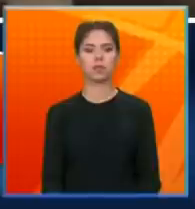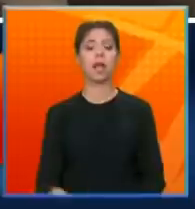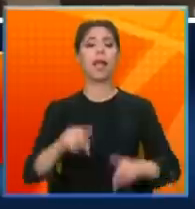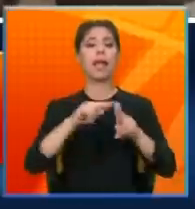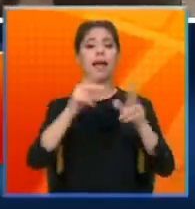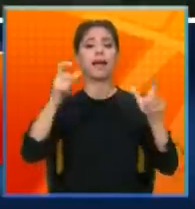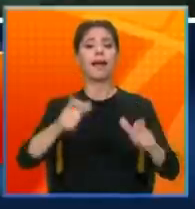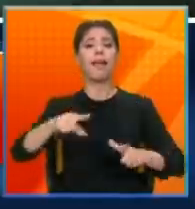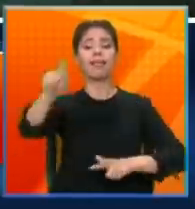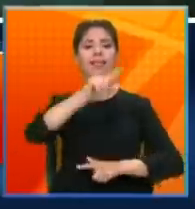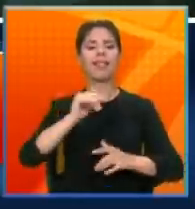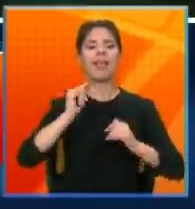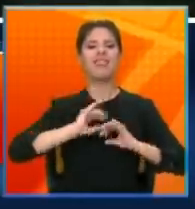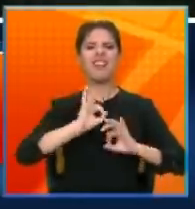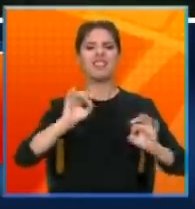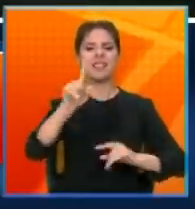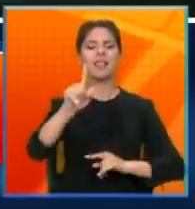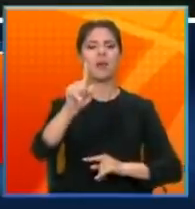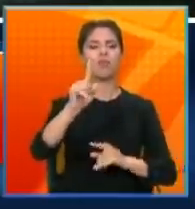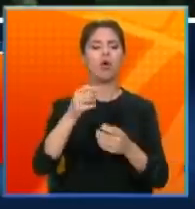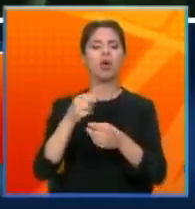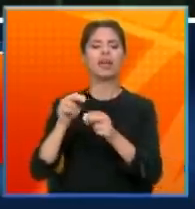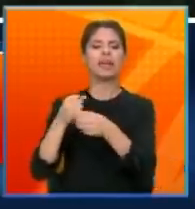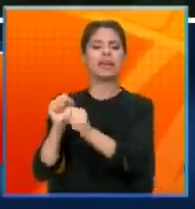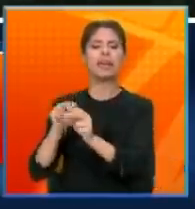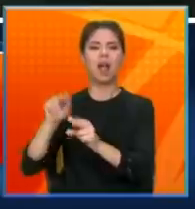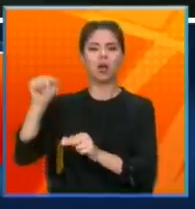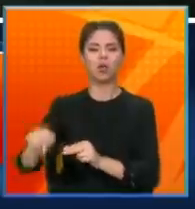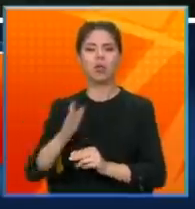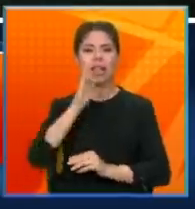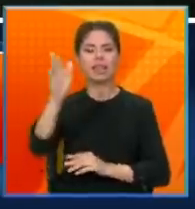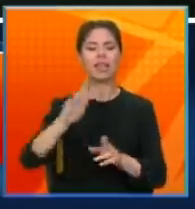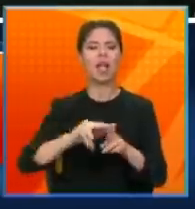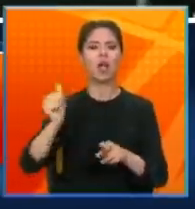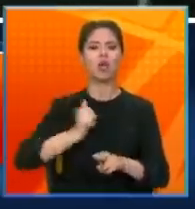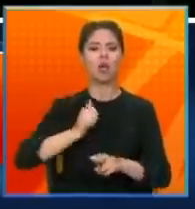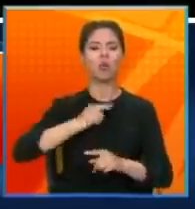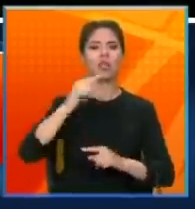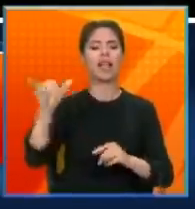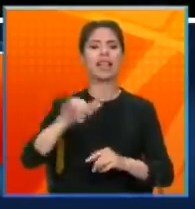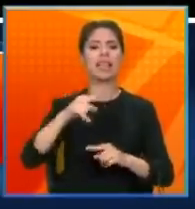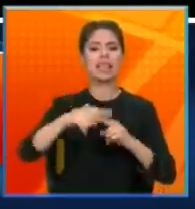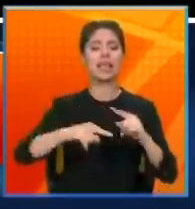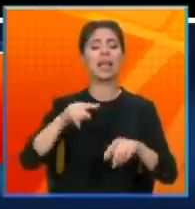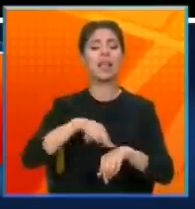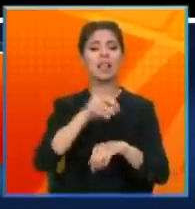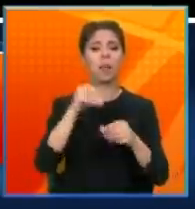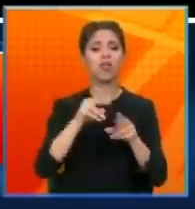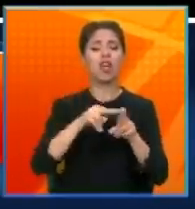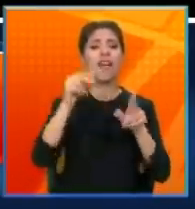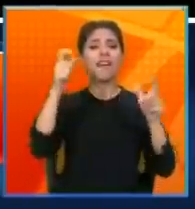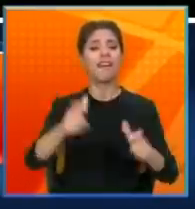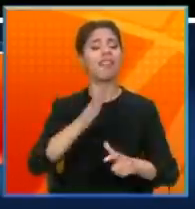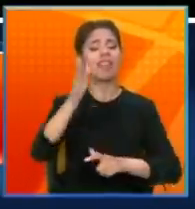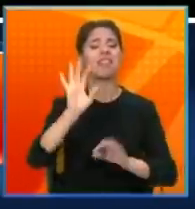Kandil tedirgin. Hakurk ve Haftanin'den Irak'ın kuzeyine geçen ve bölgeyi temizleyen komandoların yakın zamanda Kandil'in kapısına